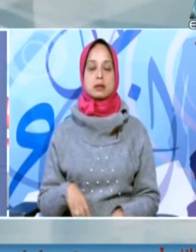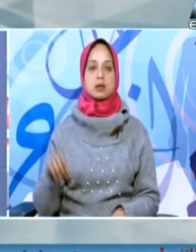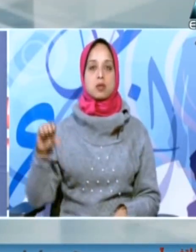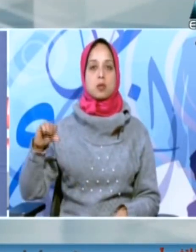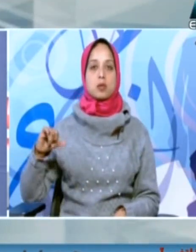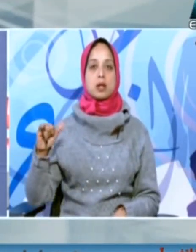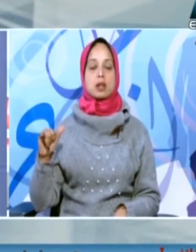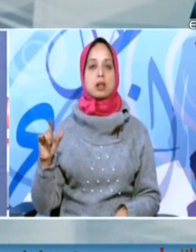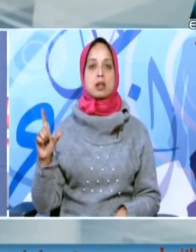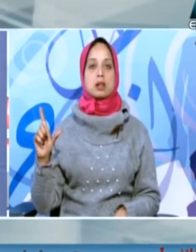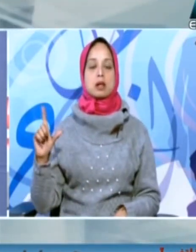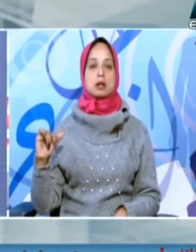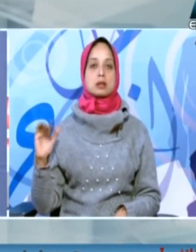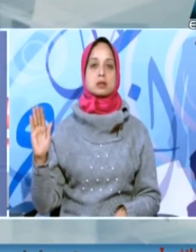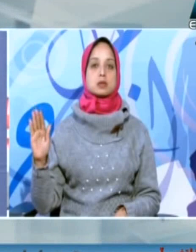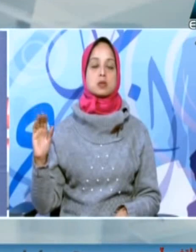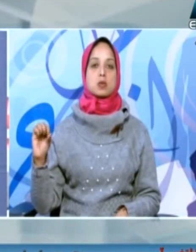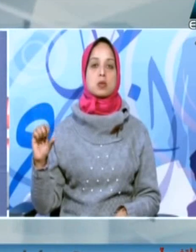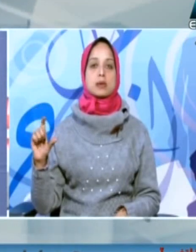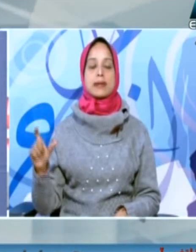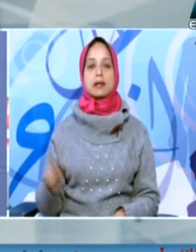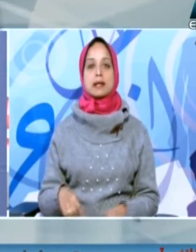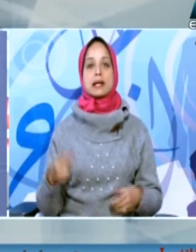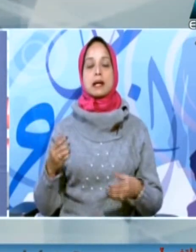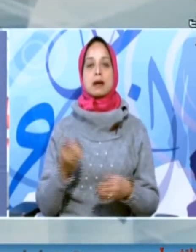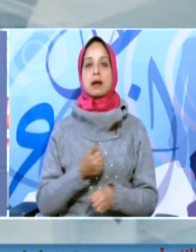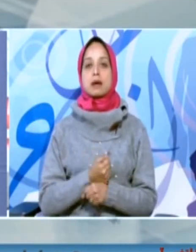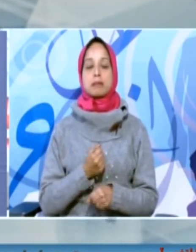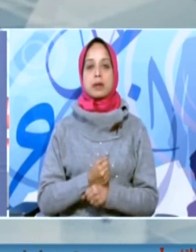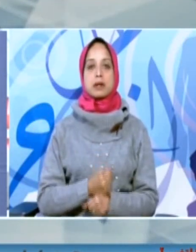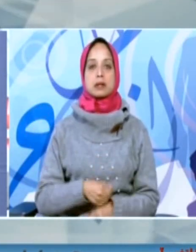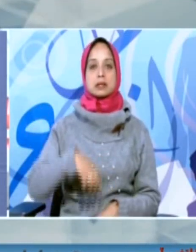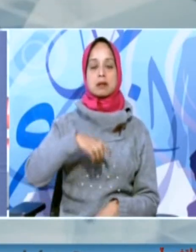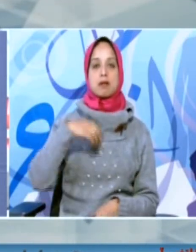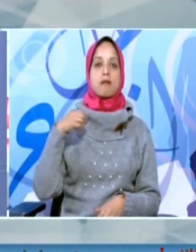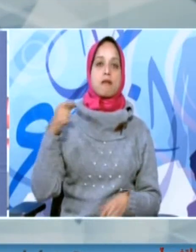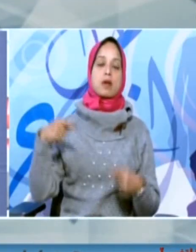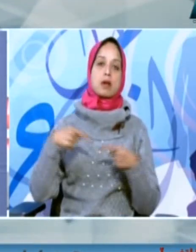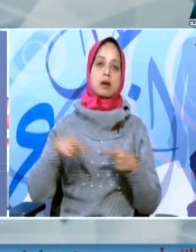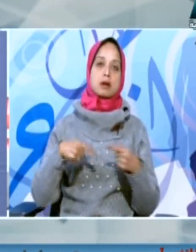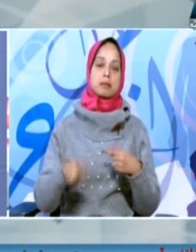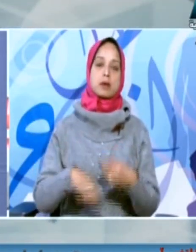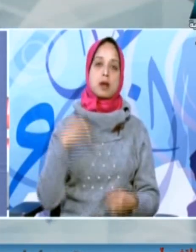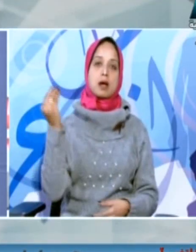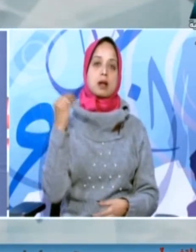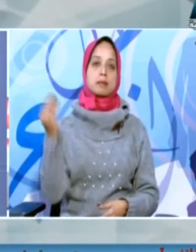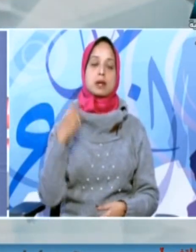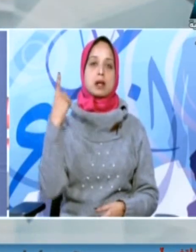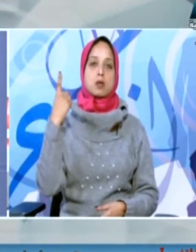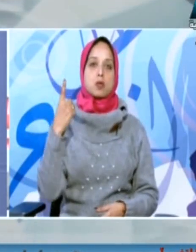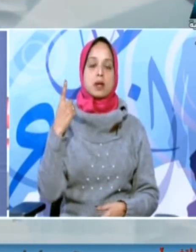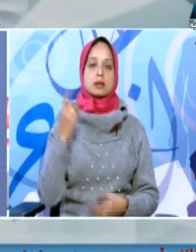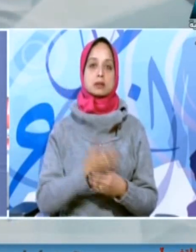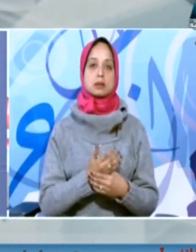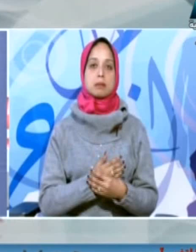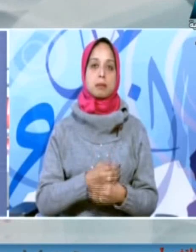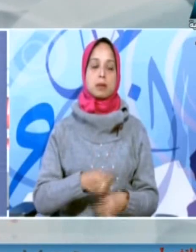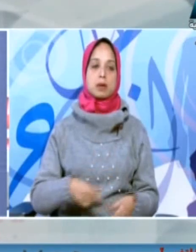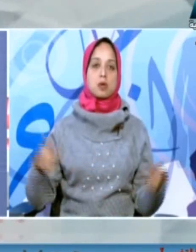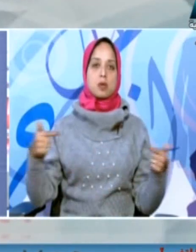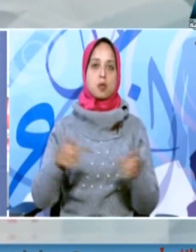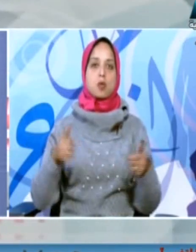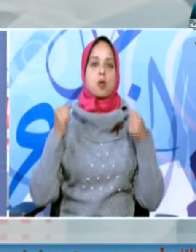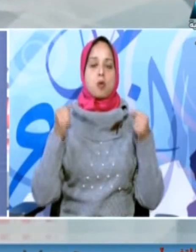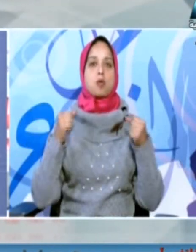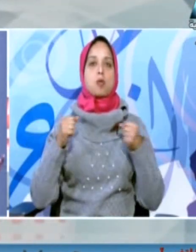الأولى لإنهاء الصراع بين الدول وعدم استخدام القوى في فض النزاع. يعني حاجة